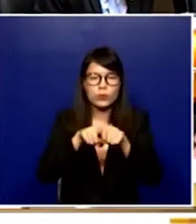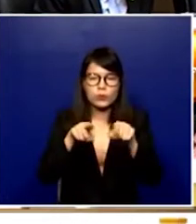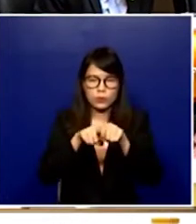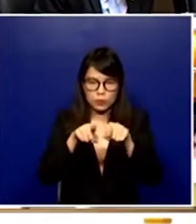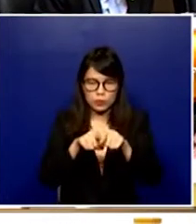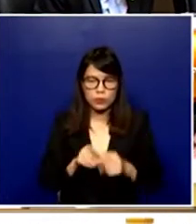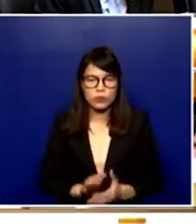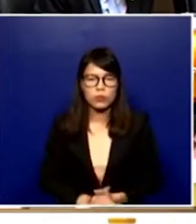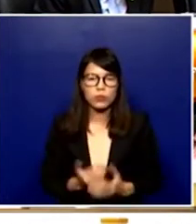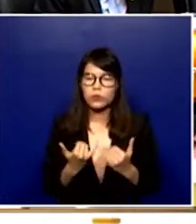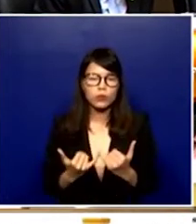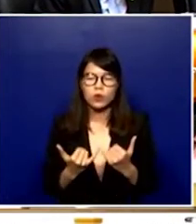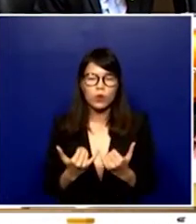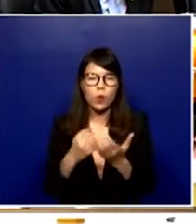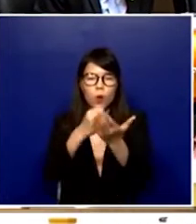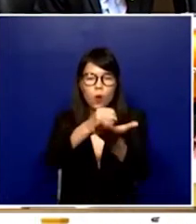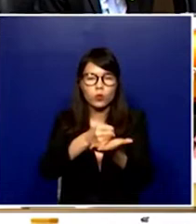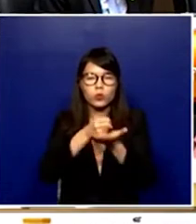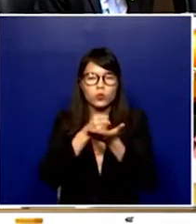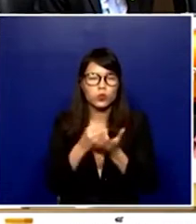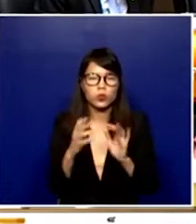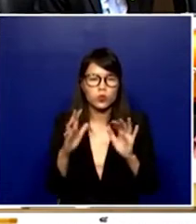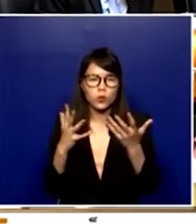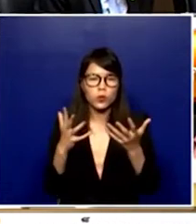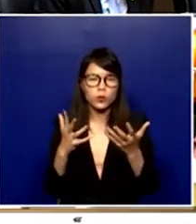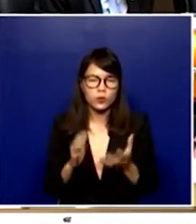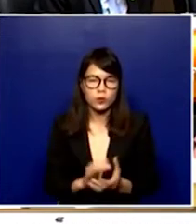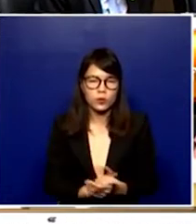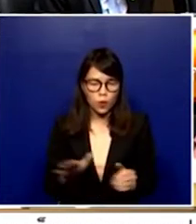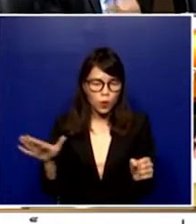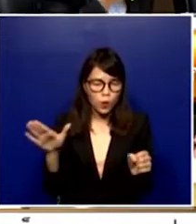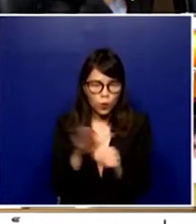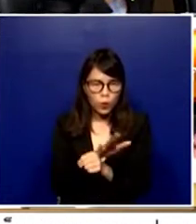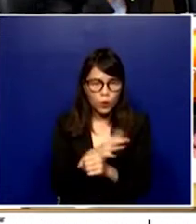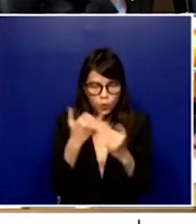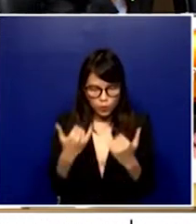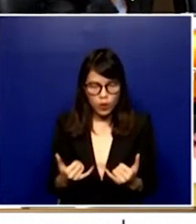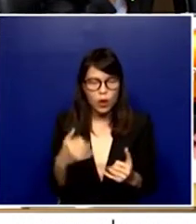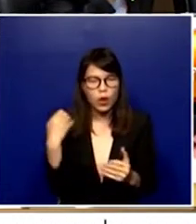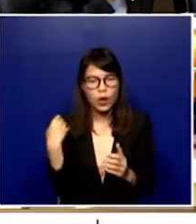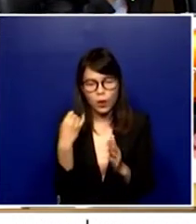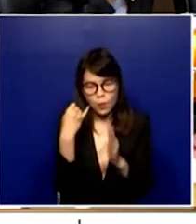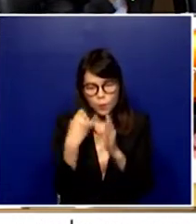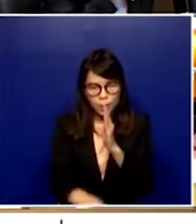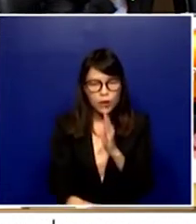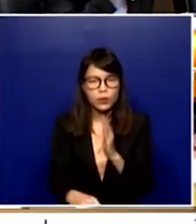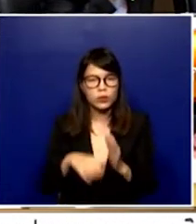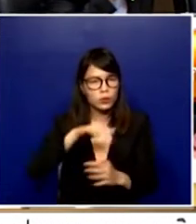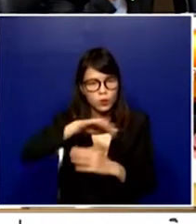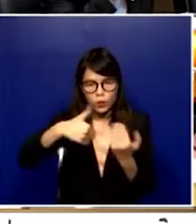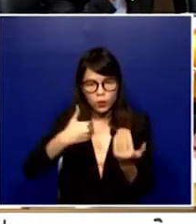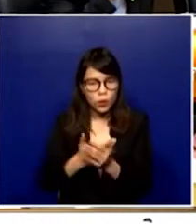นี้ท่ไมได้มีตัวช่วยองคประกอบของท่านนะคะคบองคประกอบความผดทั้งหมดไม่มีตัช่วย